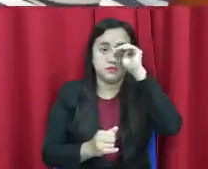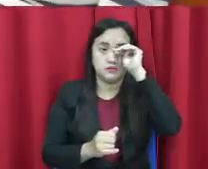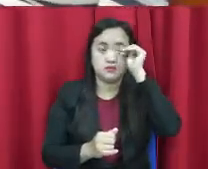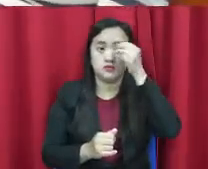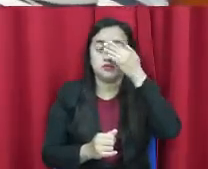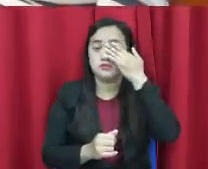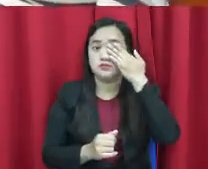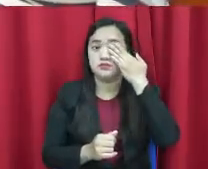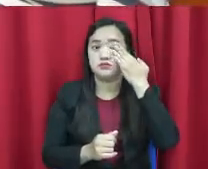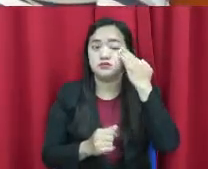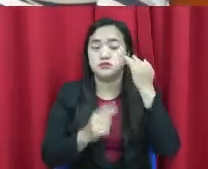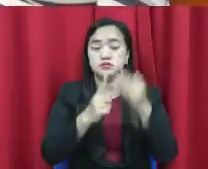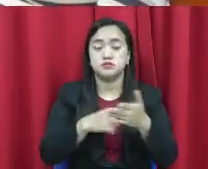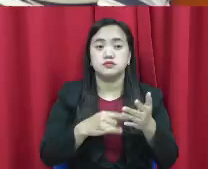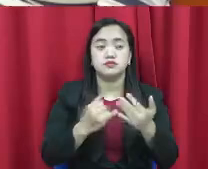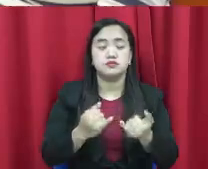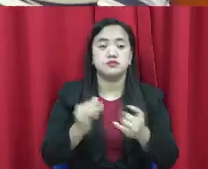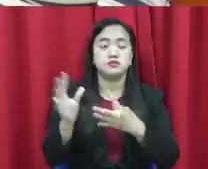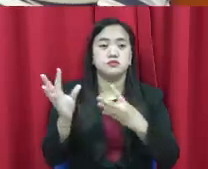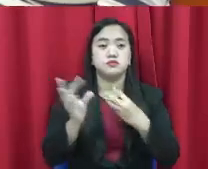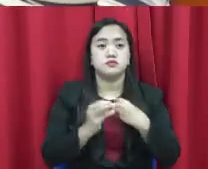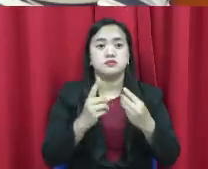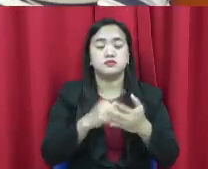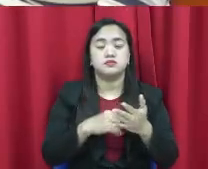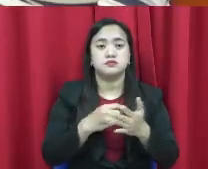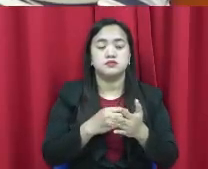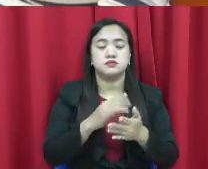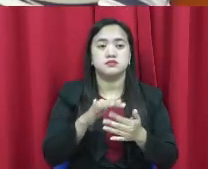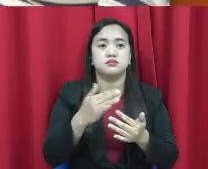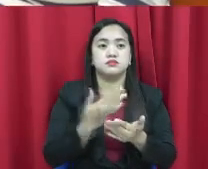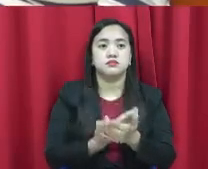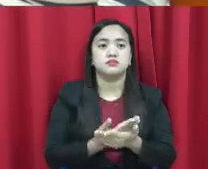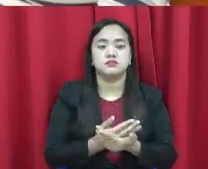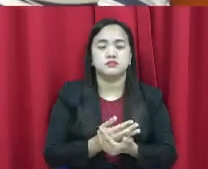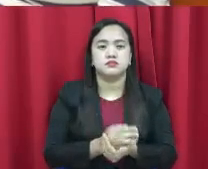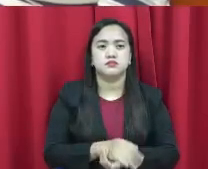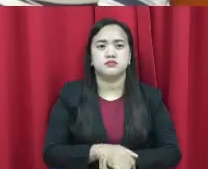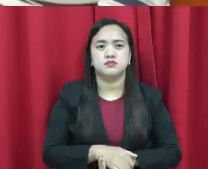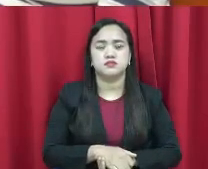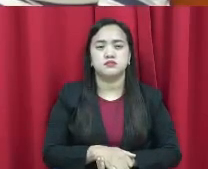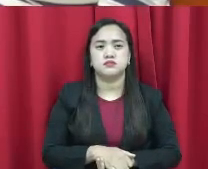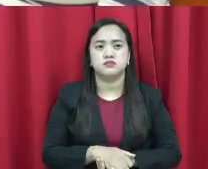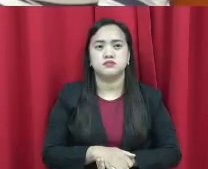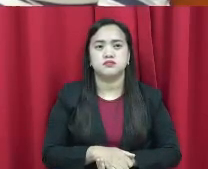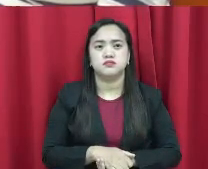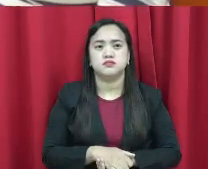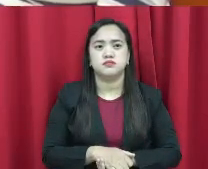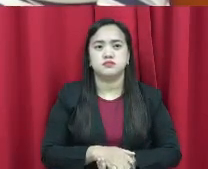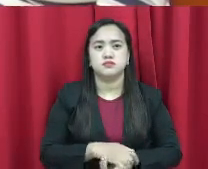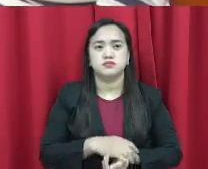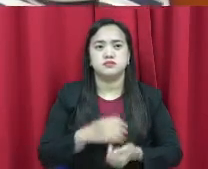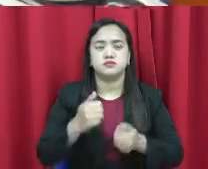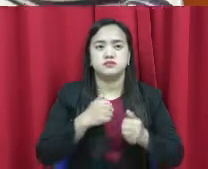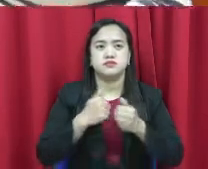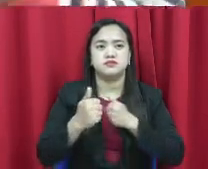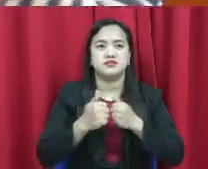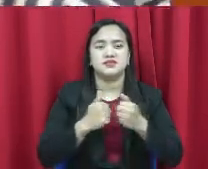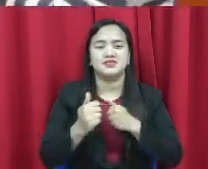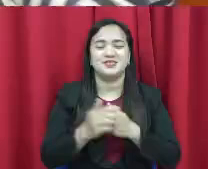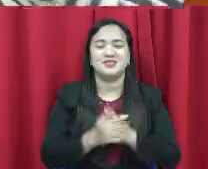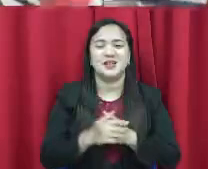natutunan mo Ano yung pinaka ng iyong natutunan aba sa akin action speaks louder than